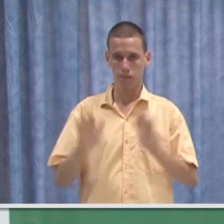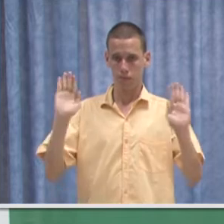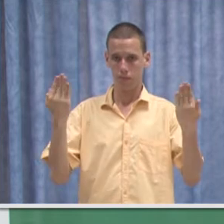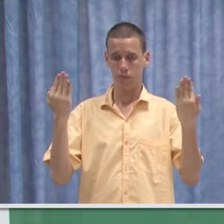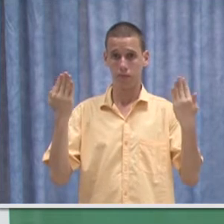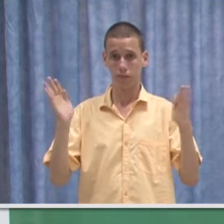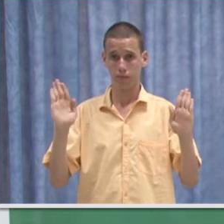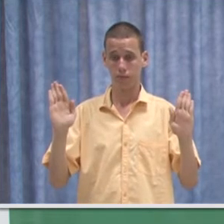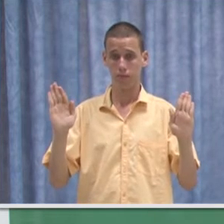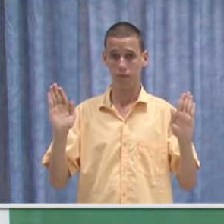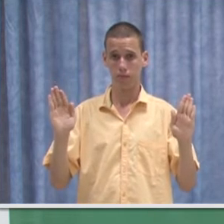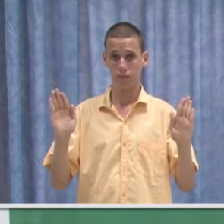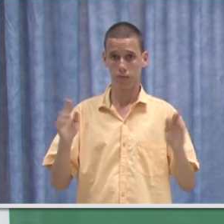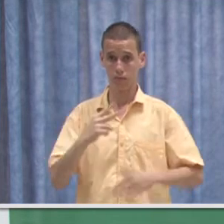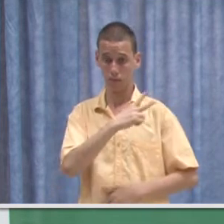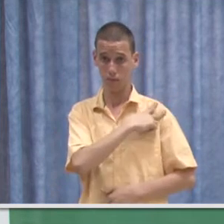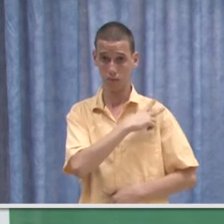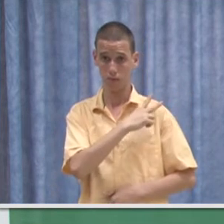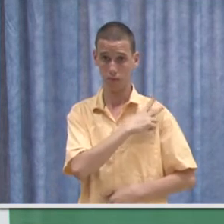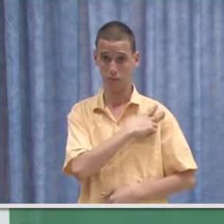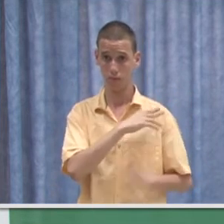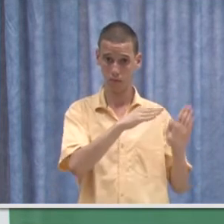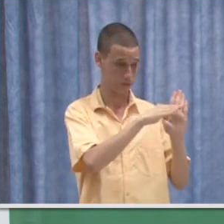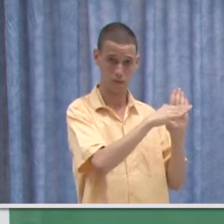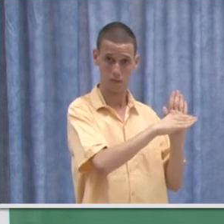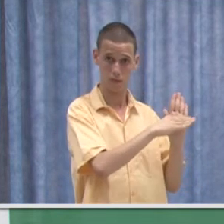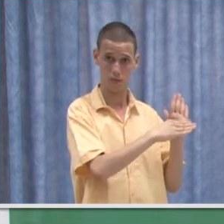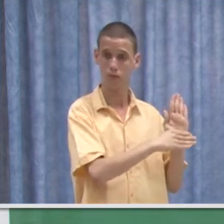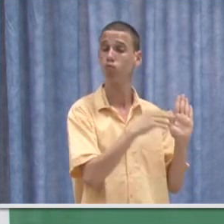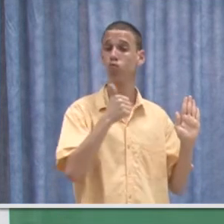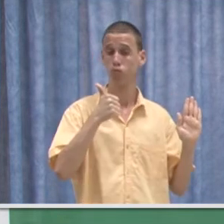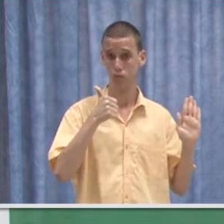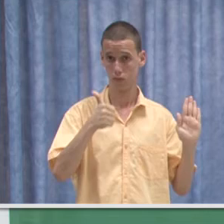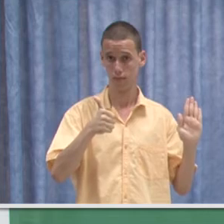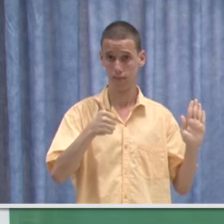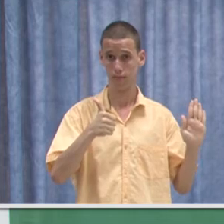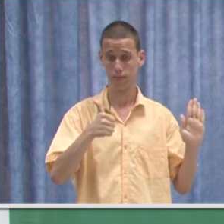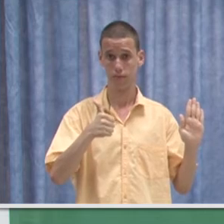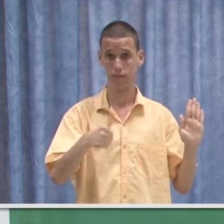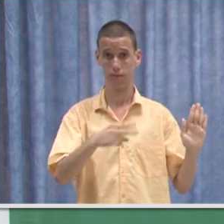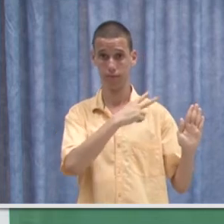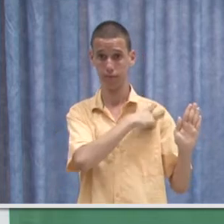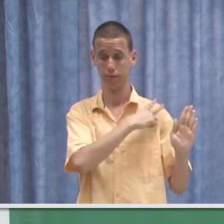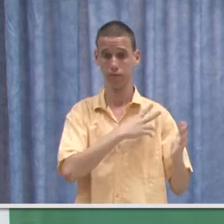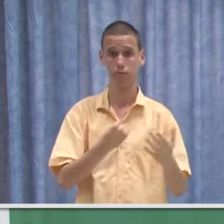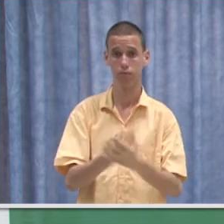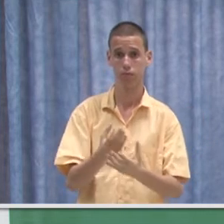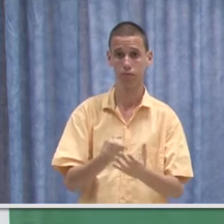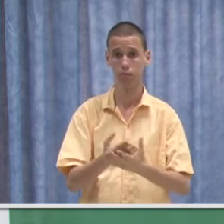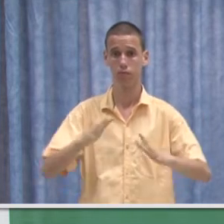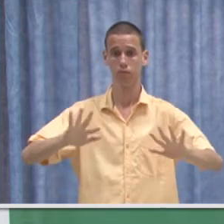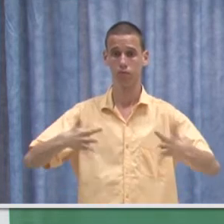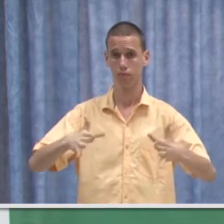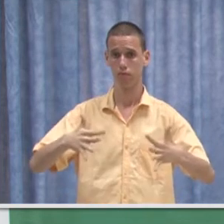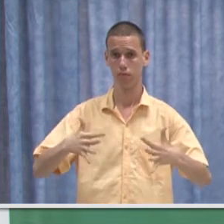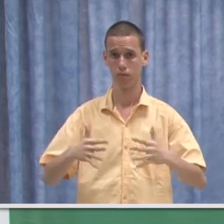bon. Peut-être ça qui n'a pas fait assez, c'est la communication, ça m'a l'intention. Après, qui m'a dit que gaz public de